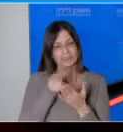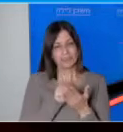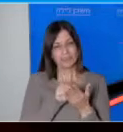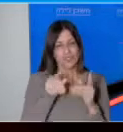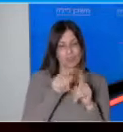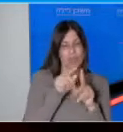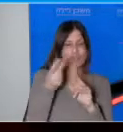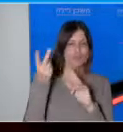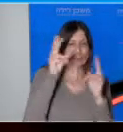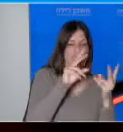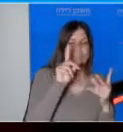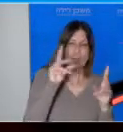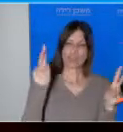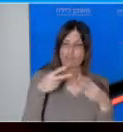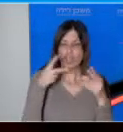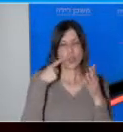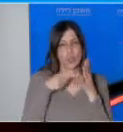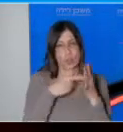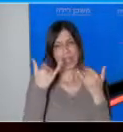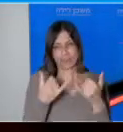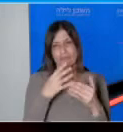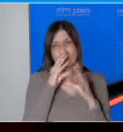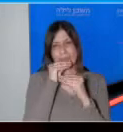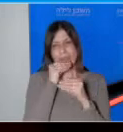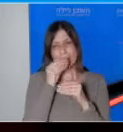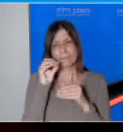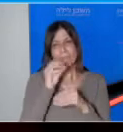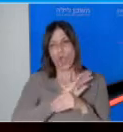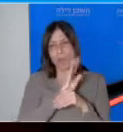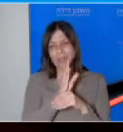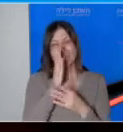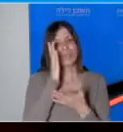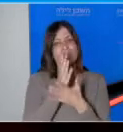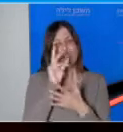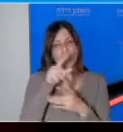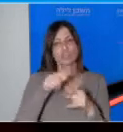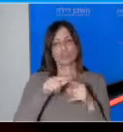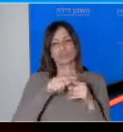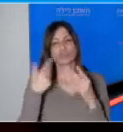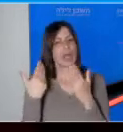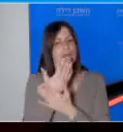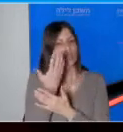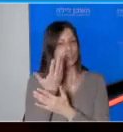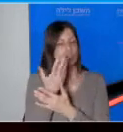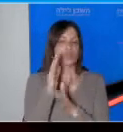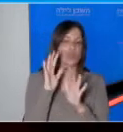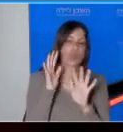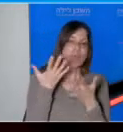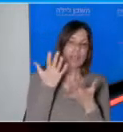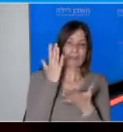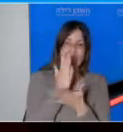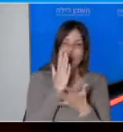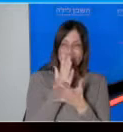לא יכול, כי הנה, לדוגמה, עכשיו אנחנו מדברים על זן האומיקרון, וכבר יש איזשהו זן חדש, שיכול להיות שהוא